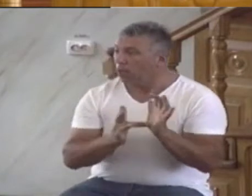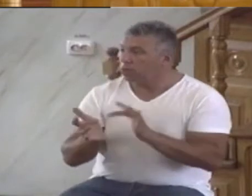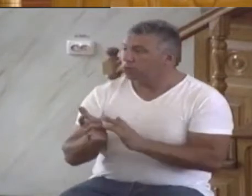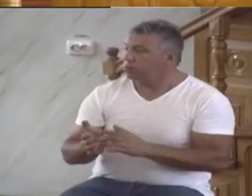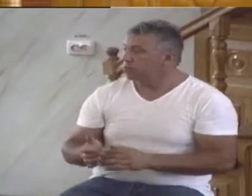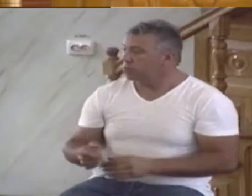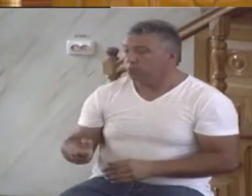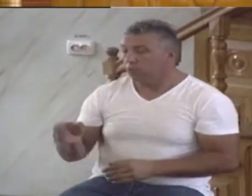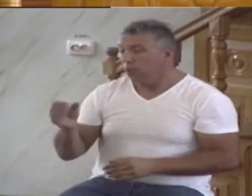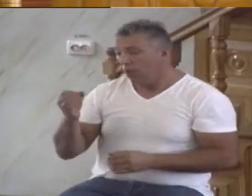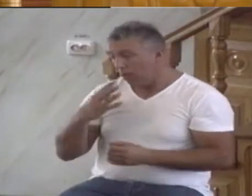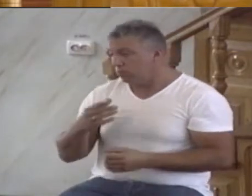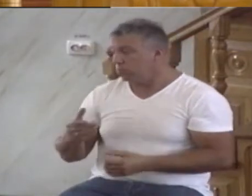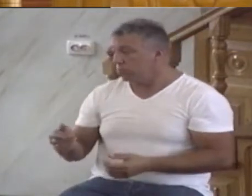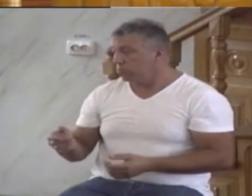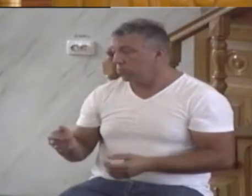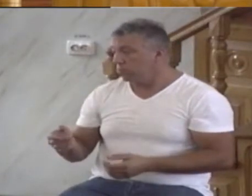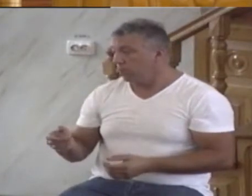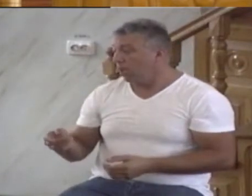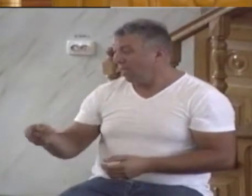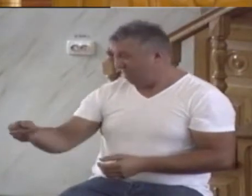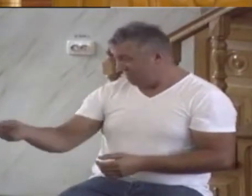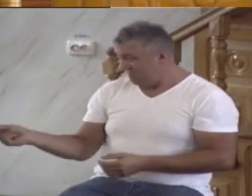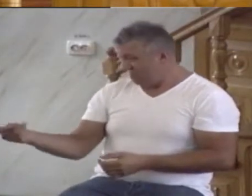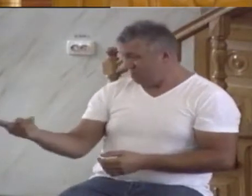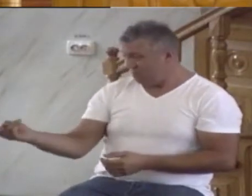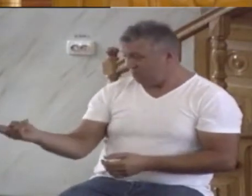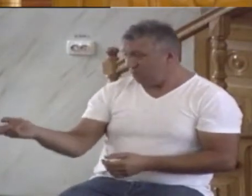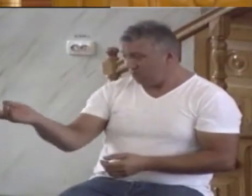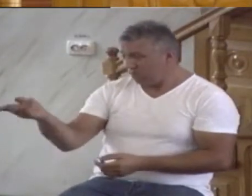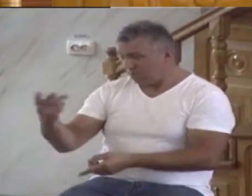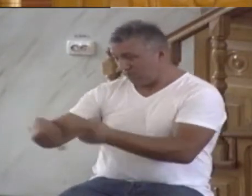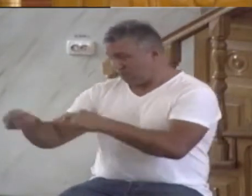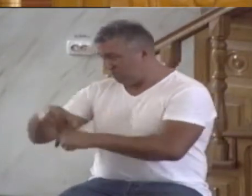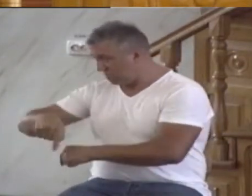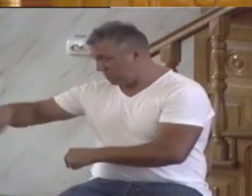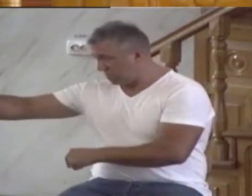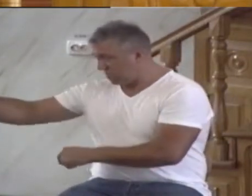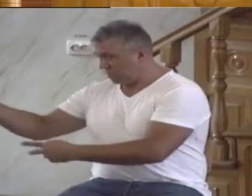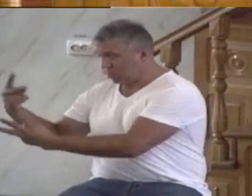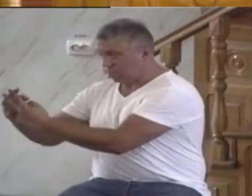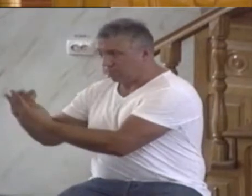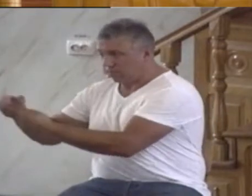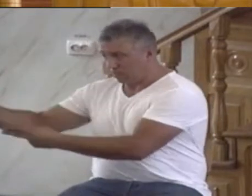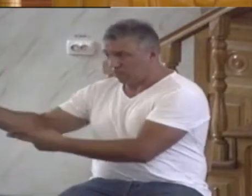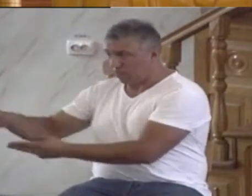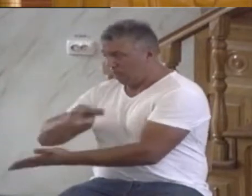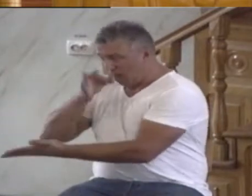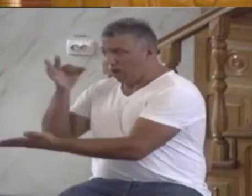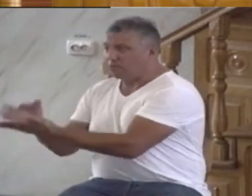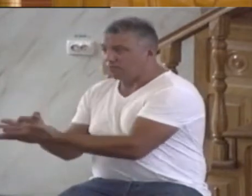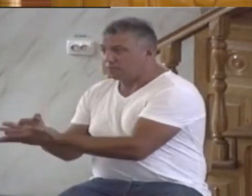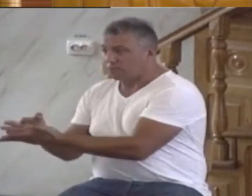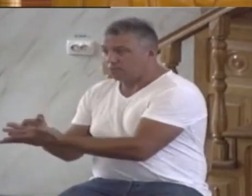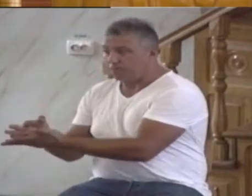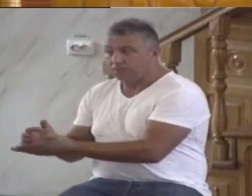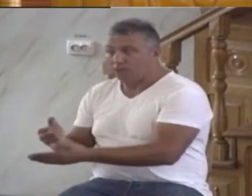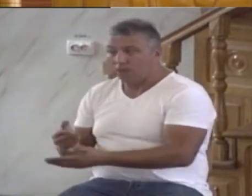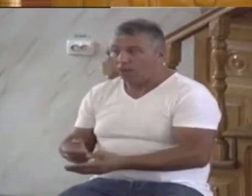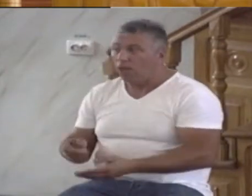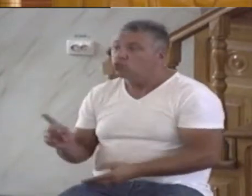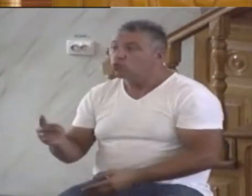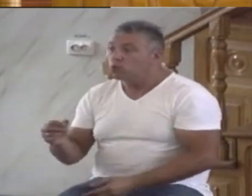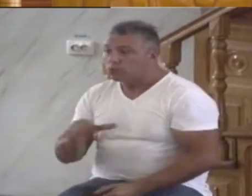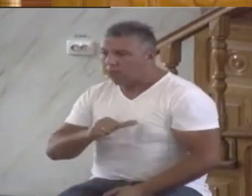скажите Иоанну, что вы слышали и что видите? Слепые прозревают,